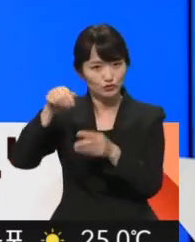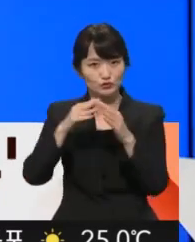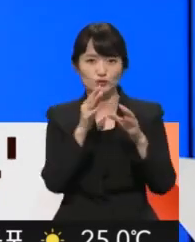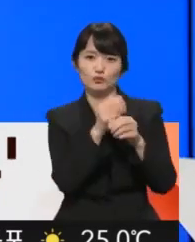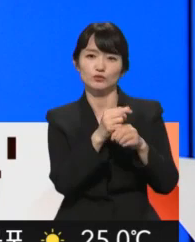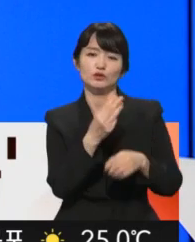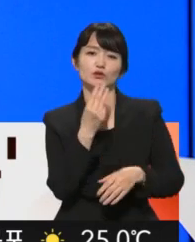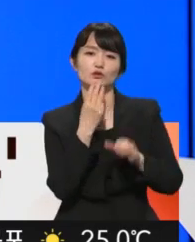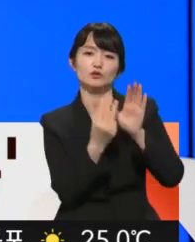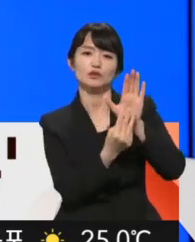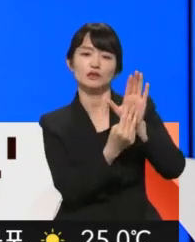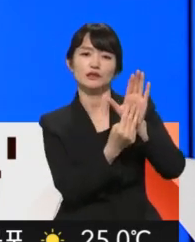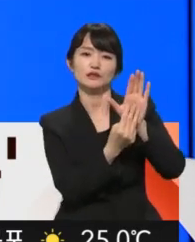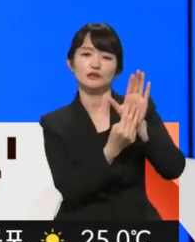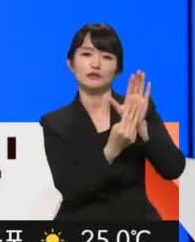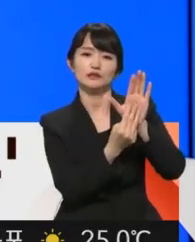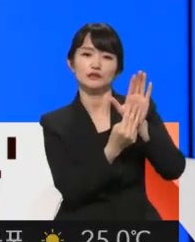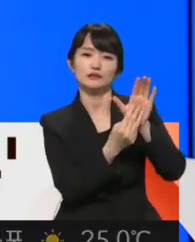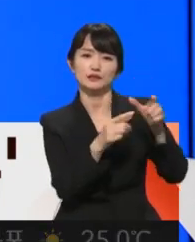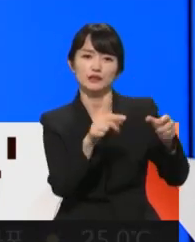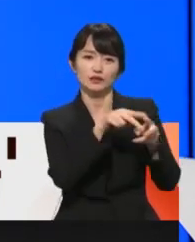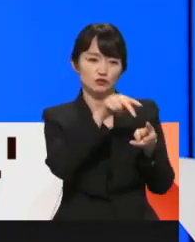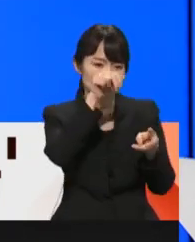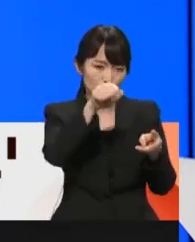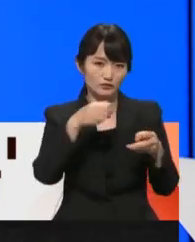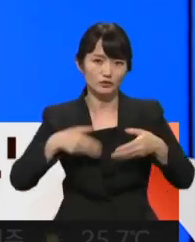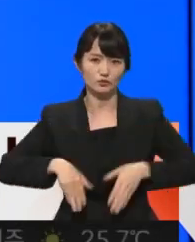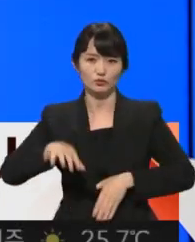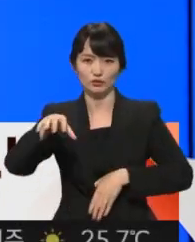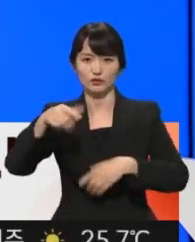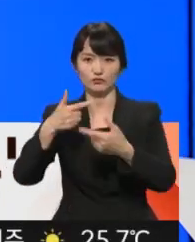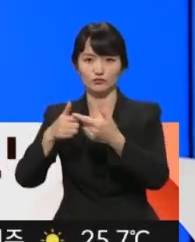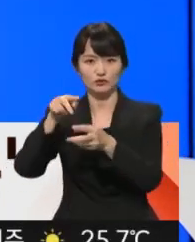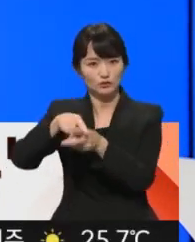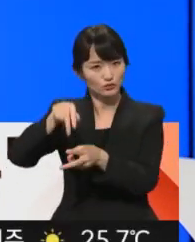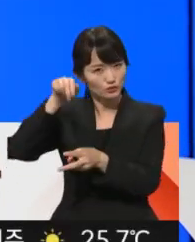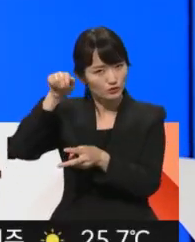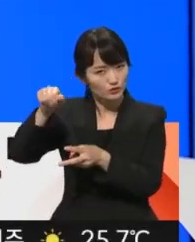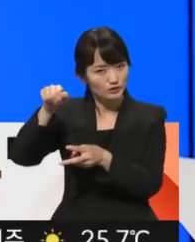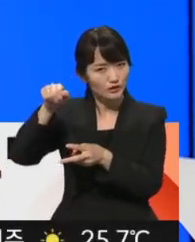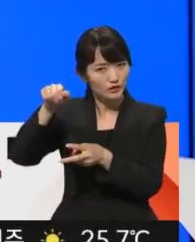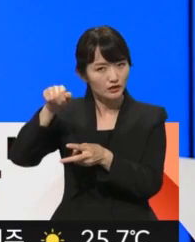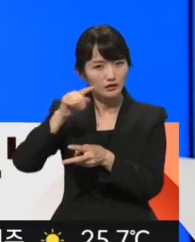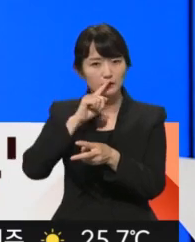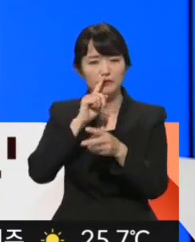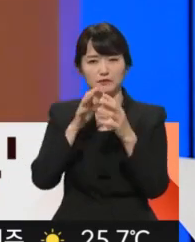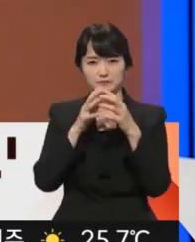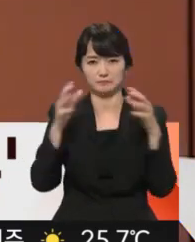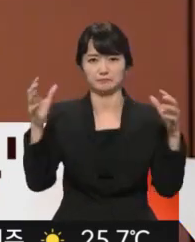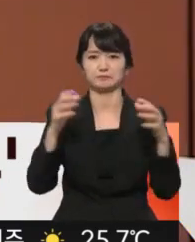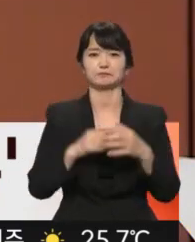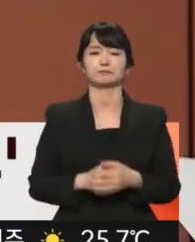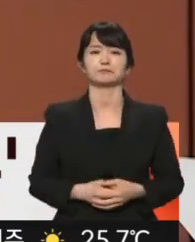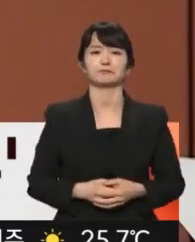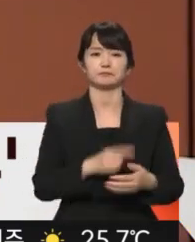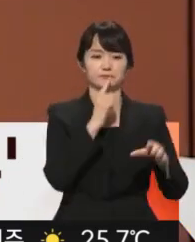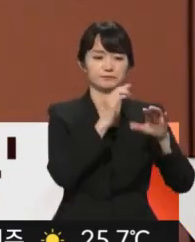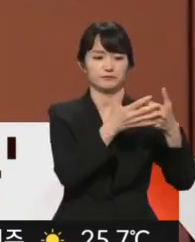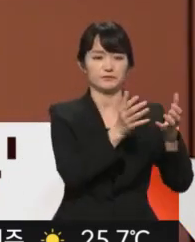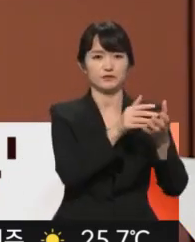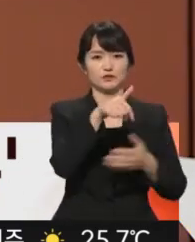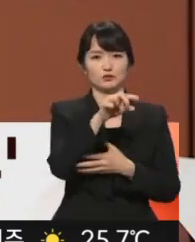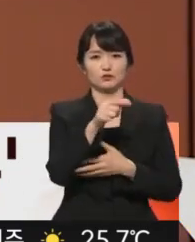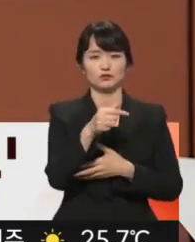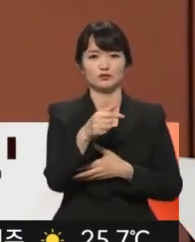관악이나 고향인 부산에서 출사표를 던질 거다. 가정에 가정을 더한 설들이 이어지고 있는데요. 민주당에서는 조국의 늪에 빠지는